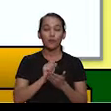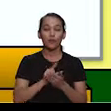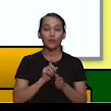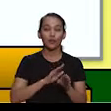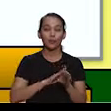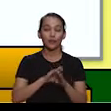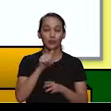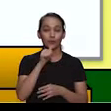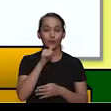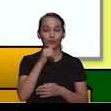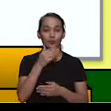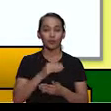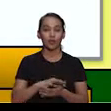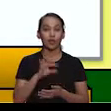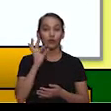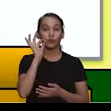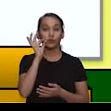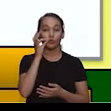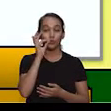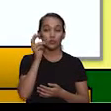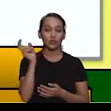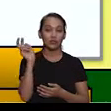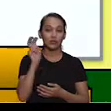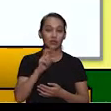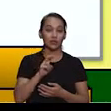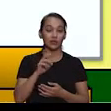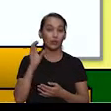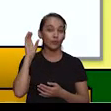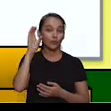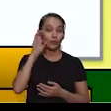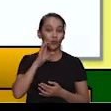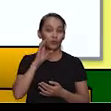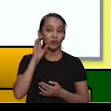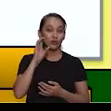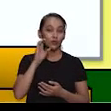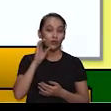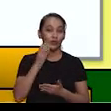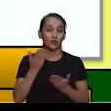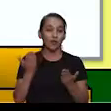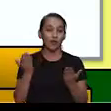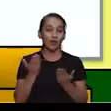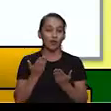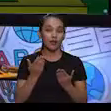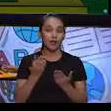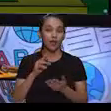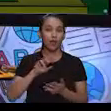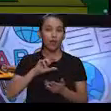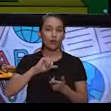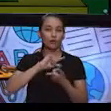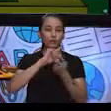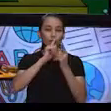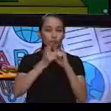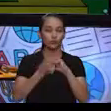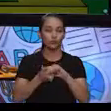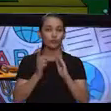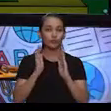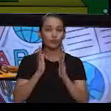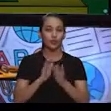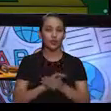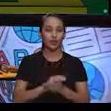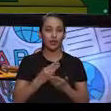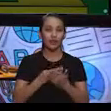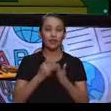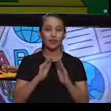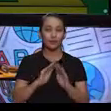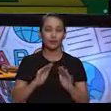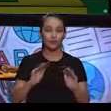ko'ring. Kuz kelganida ulkamizda qanday o'zgarishlar bo'ladi? Aziz o'quvchilar,